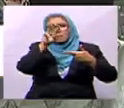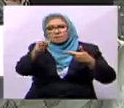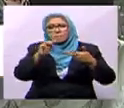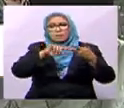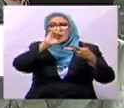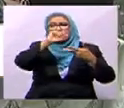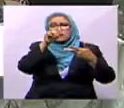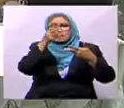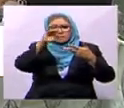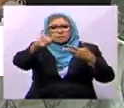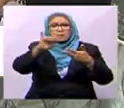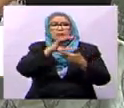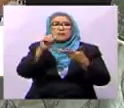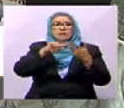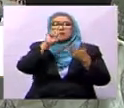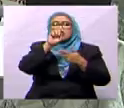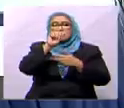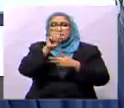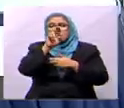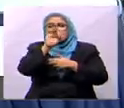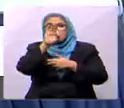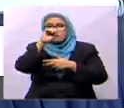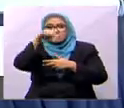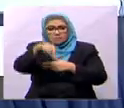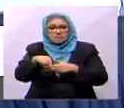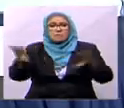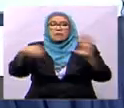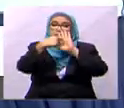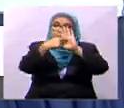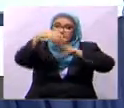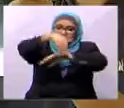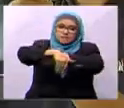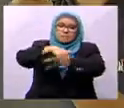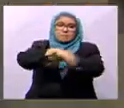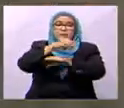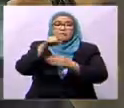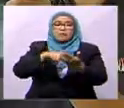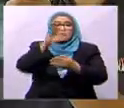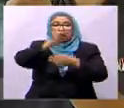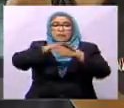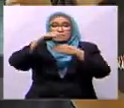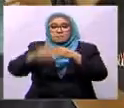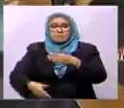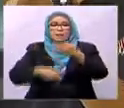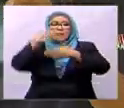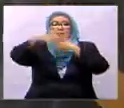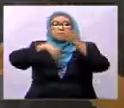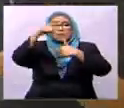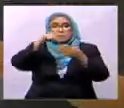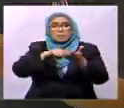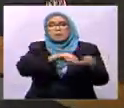dan Syafiq Farhain yang membuat persembahan di sebelah malam. Fiesta ini dijangka akan melengkapkan siri jelajahnya ke beberapa lokasi lain.